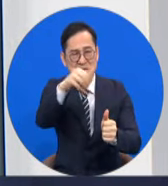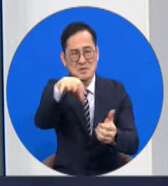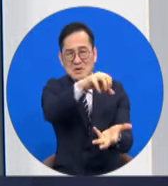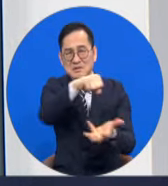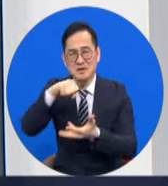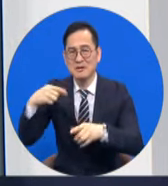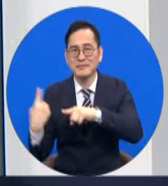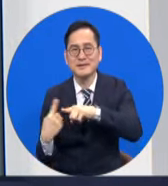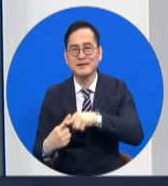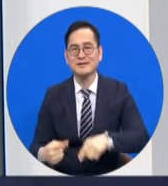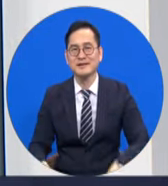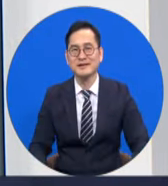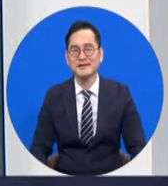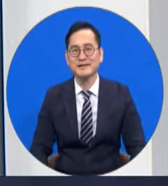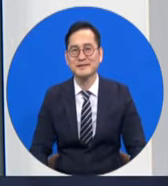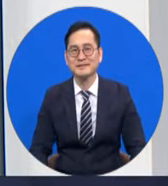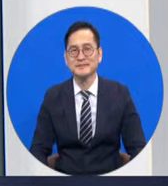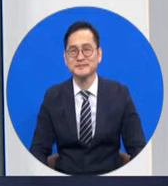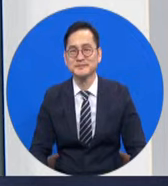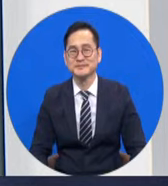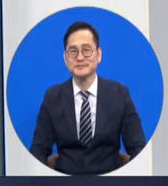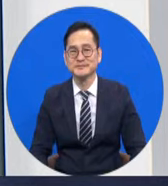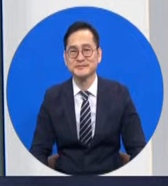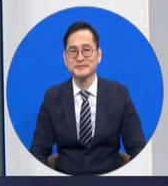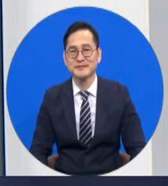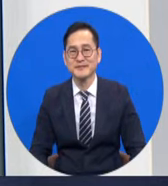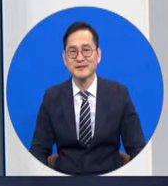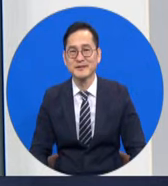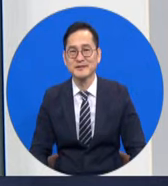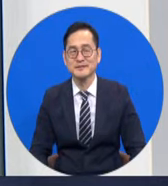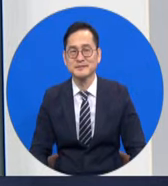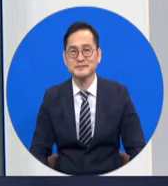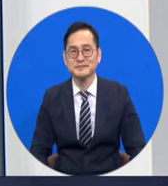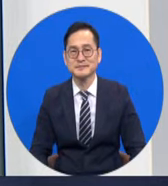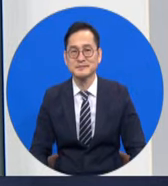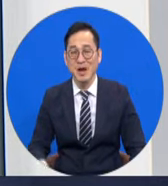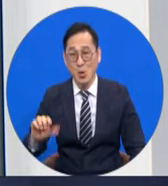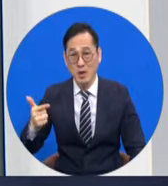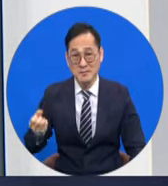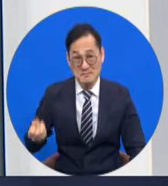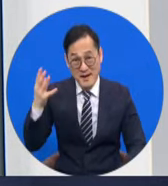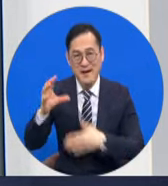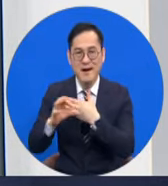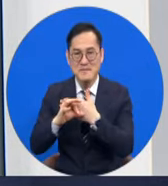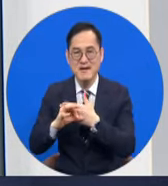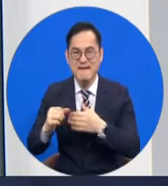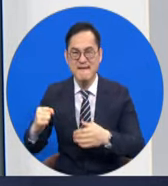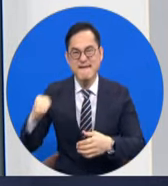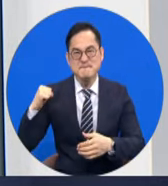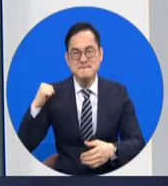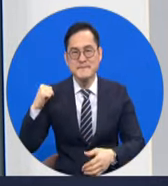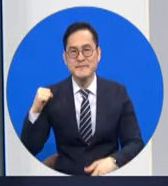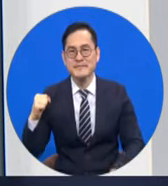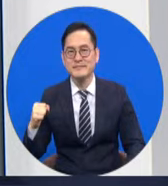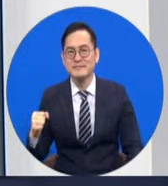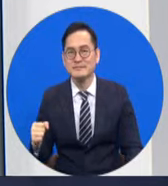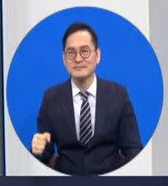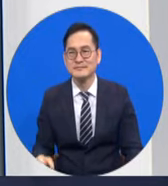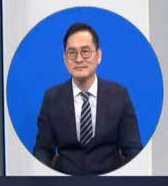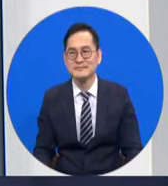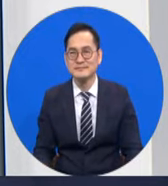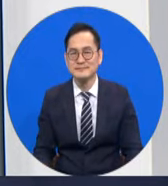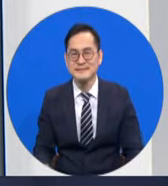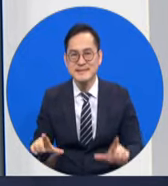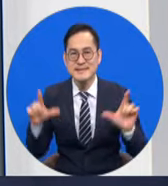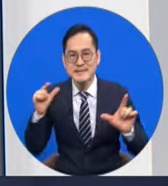때문에 원희룡의 위상은 이번 총선 이후에는 이전과는 비교할 수 없을 정도로 거의 그냥 뭐 그